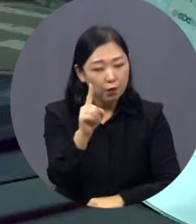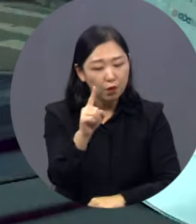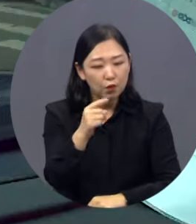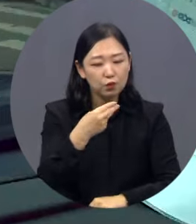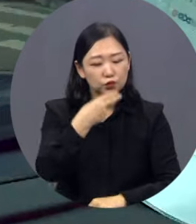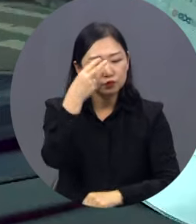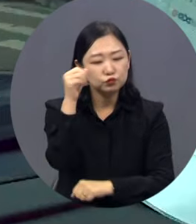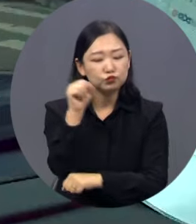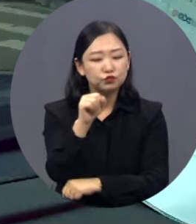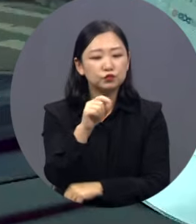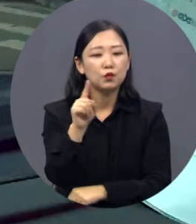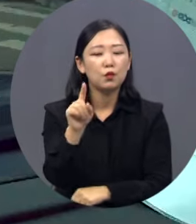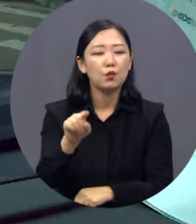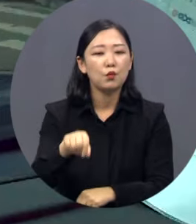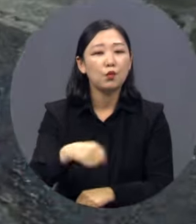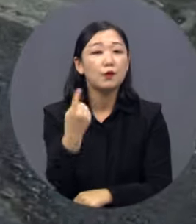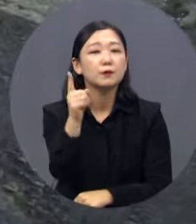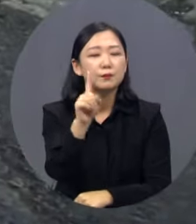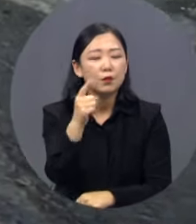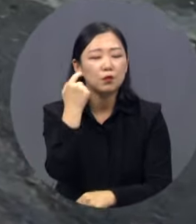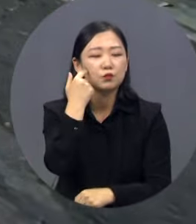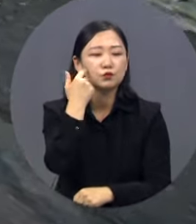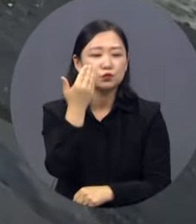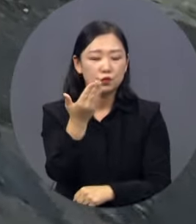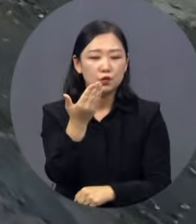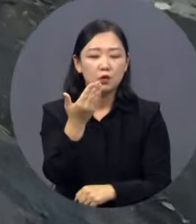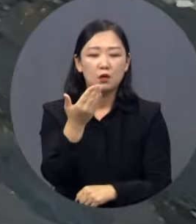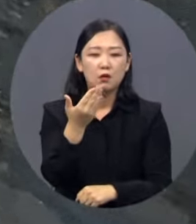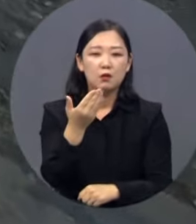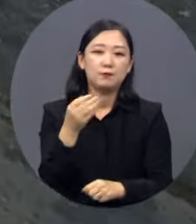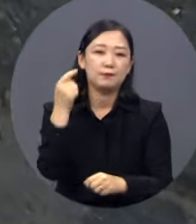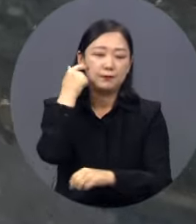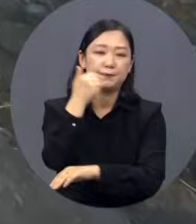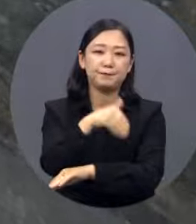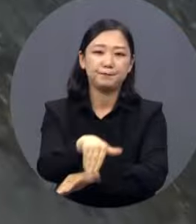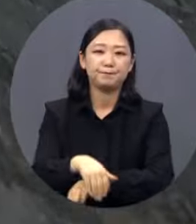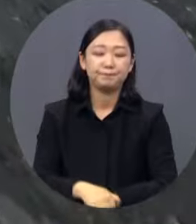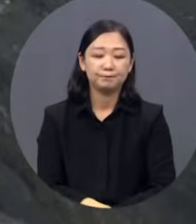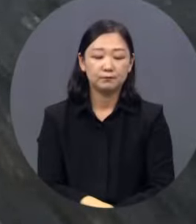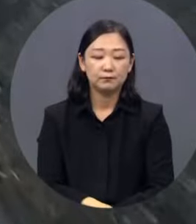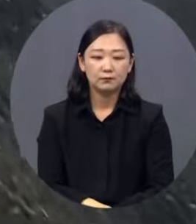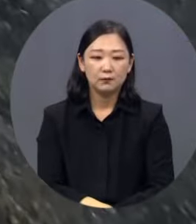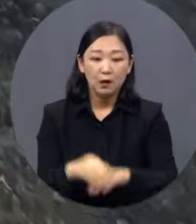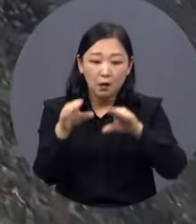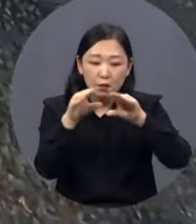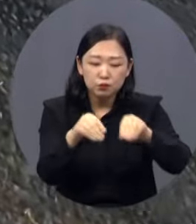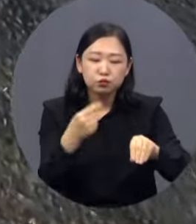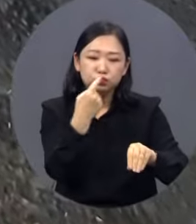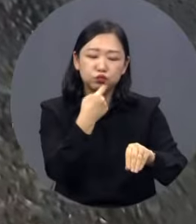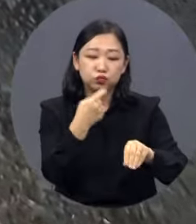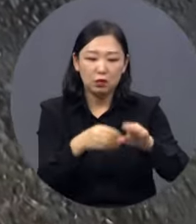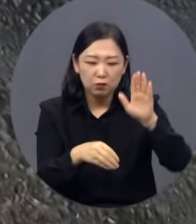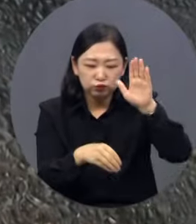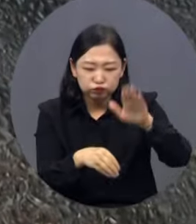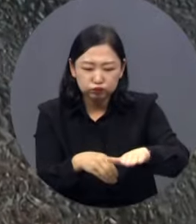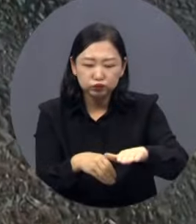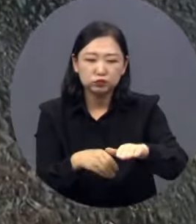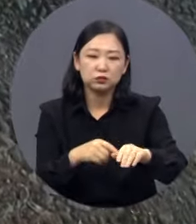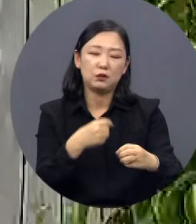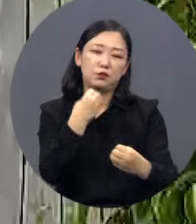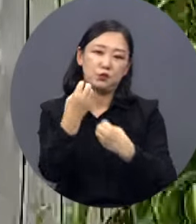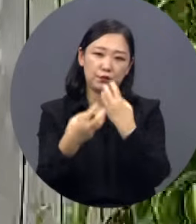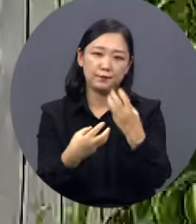경의도 확인해 볼 계획입니다 경찰 조사에서 운전자는 제동 장치인 줄 알고 가속 장치를 밟았다고